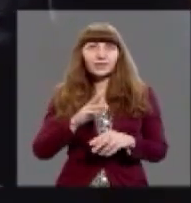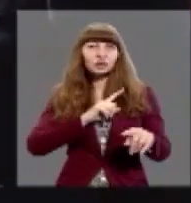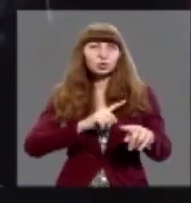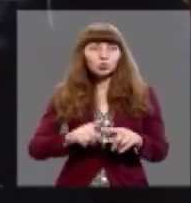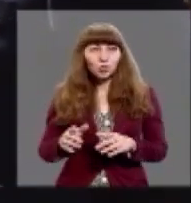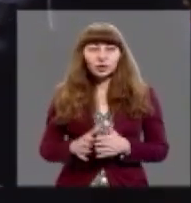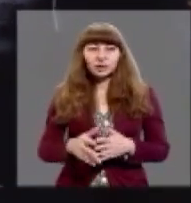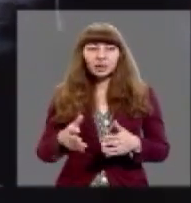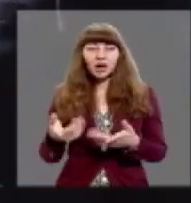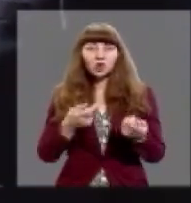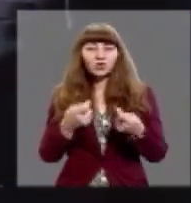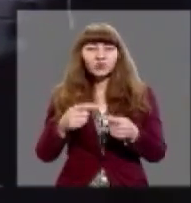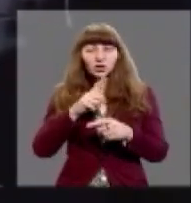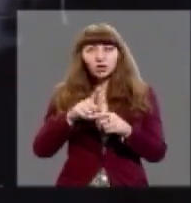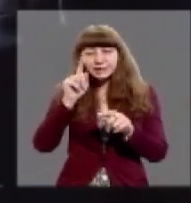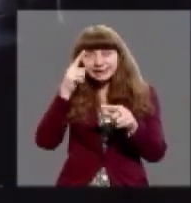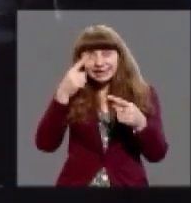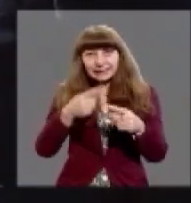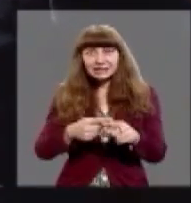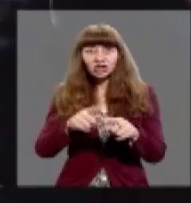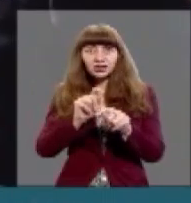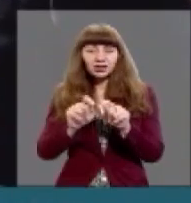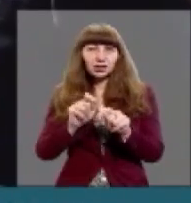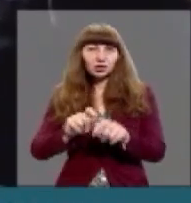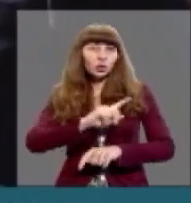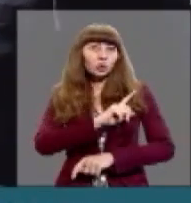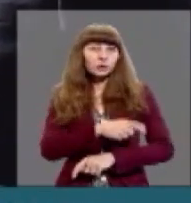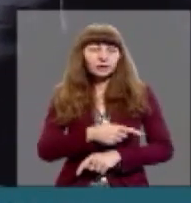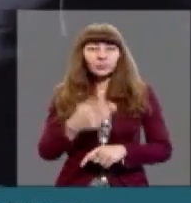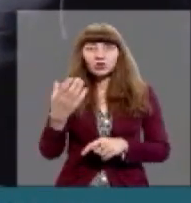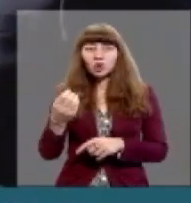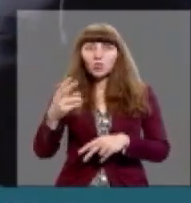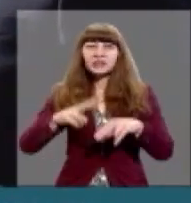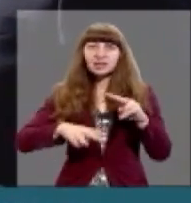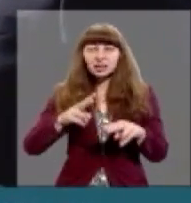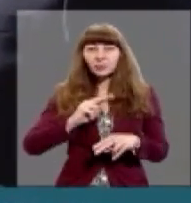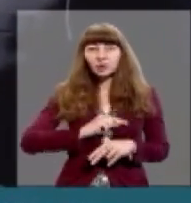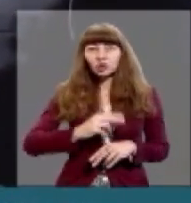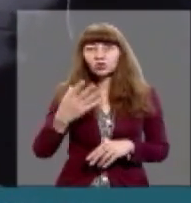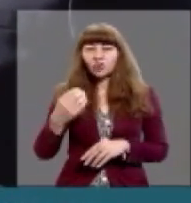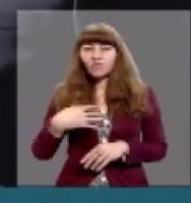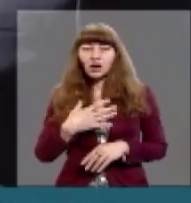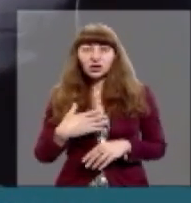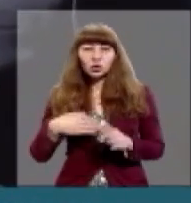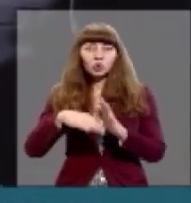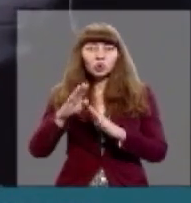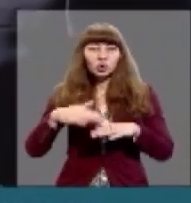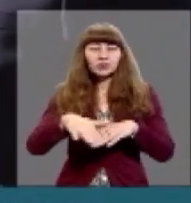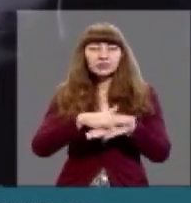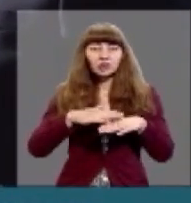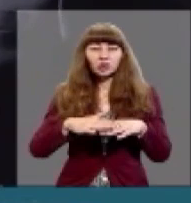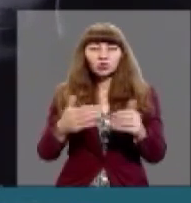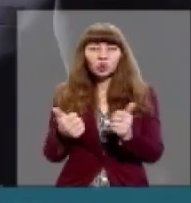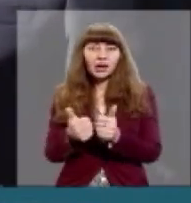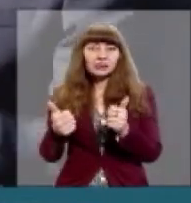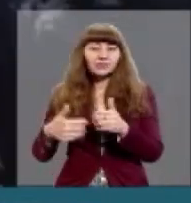Қала әкімдігі техникалық бақылауды қолға алып, оны күшейтуі тиіс. Құрылыс жұмыстарынан бөлек балалар мен спорт алаңдарын салу, сондай-ақ жаңа